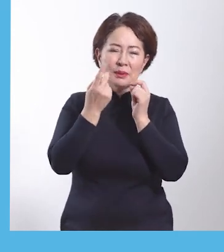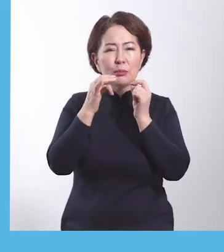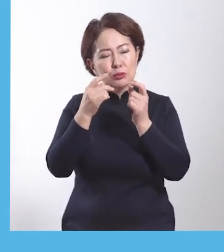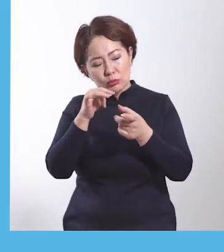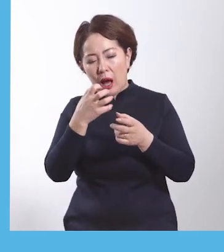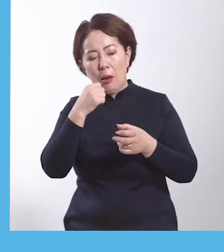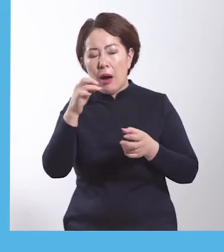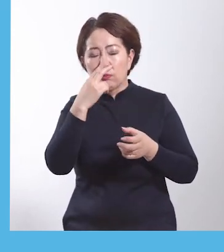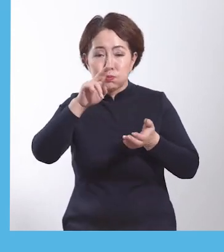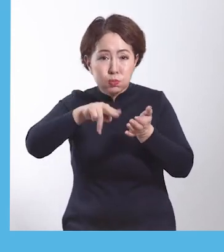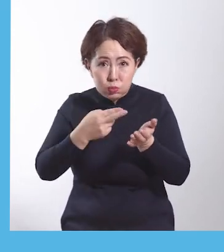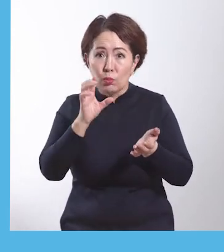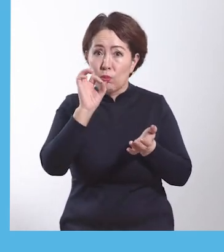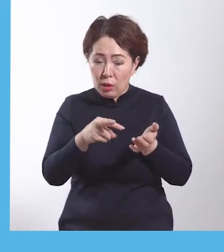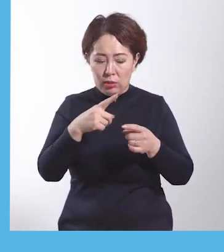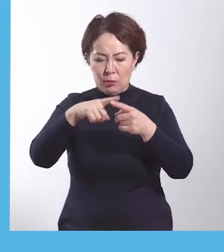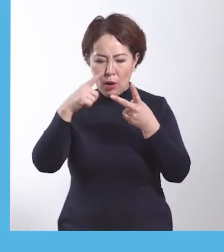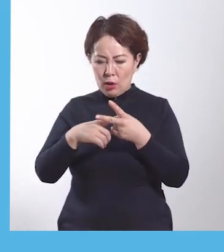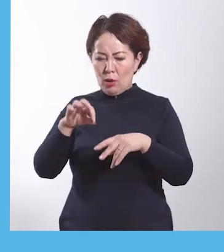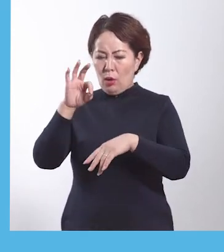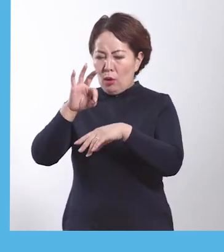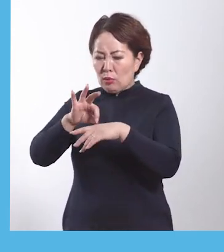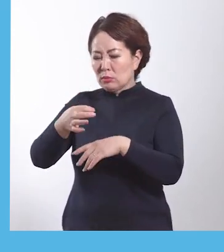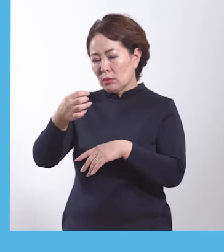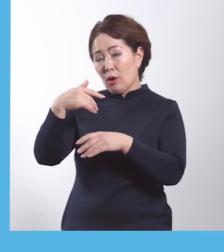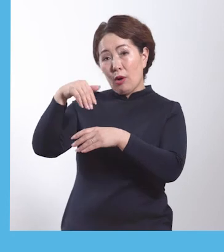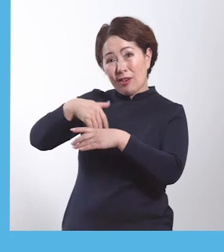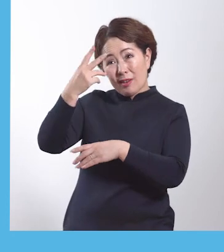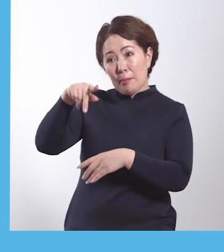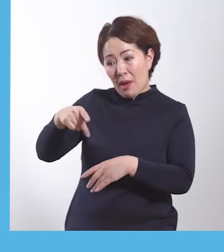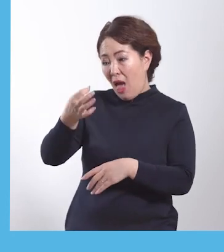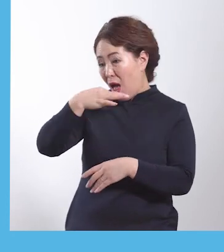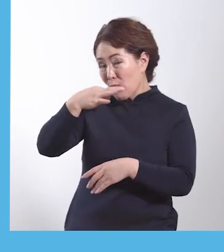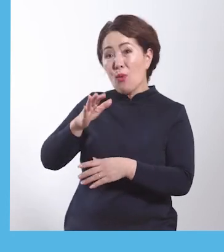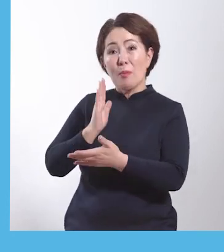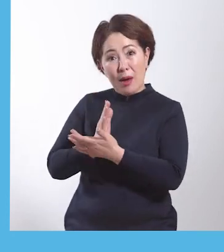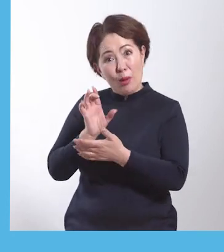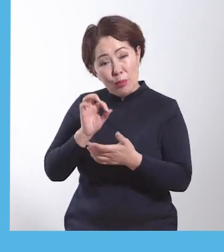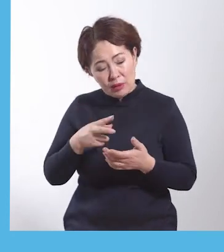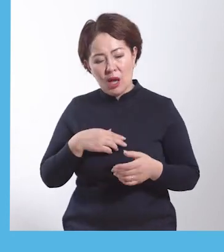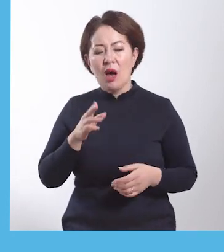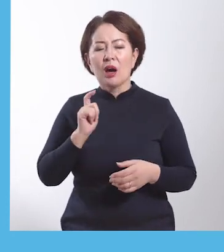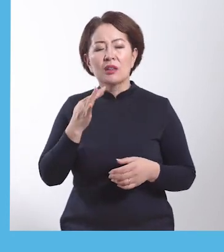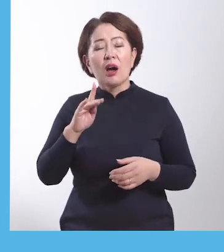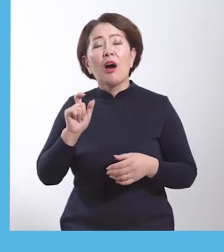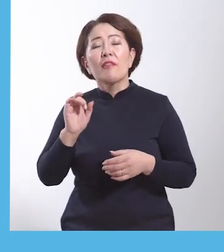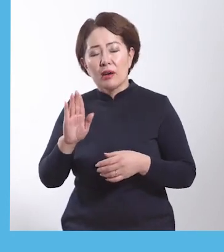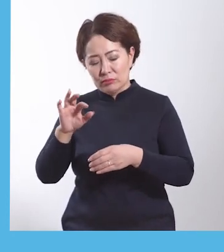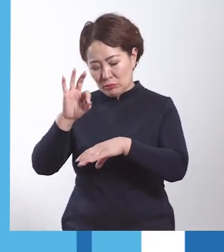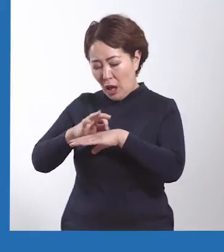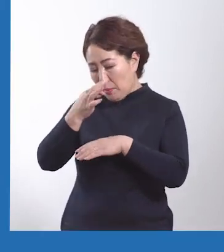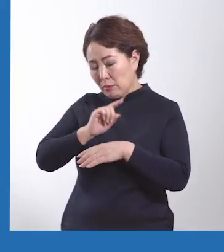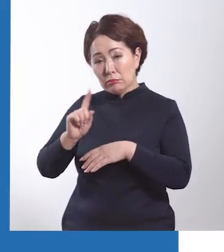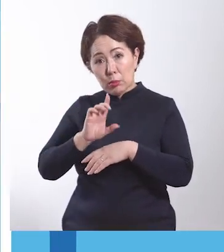хиймэл шүд зэргийг аваагүй бол өртөлтийн өмнөх сэргийлэлтийн эм ууж байгаа эсвэл ХДХВ-гийн эмчилгээнд хамрагдаж байгаа